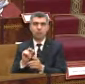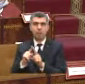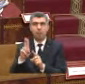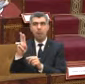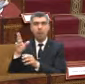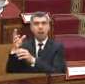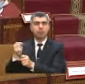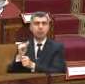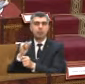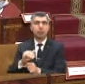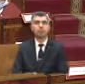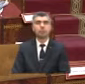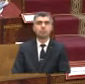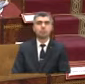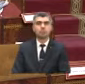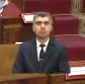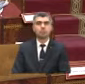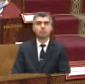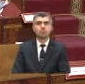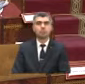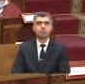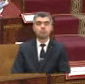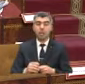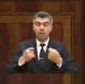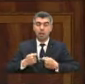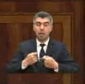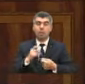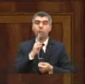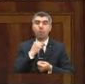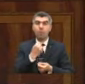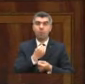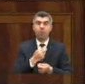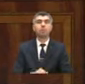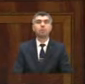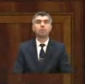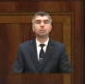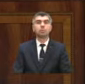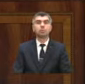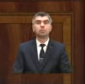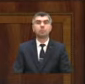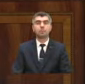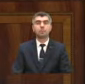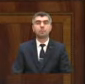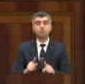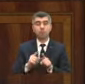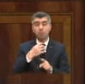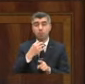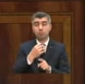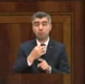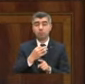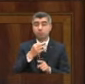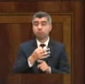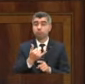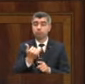الله. سيد رئيس الحكومة، كان فريقنا سباق إلى مقاربة هذا الموضوع